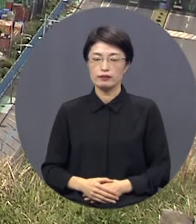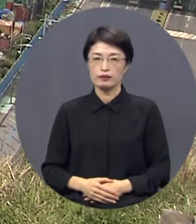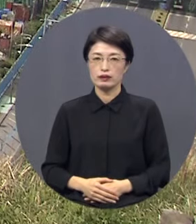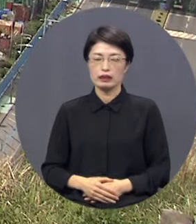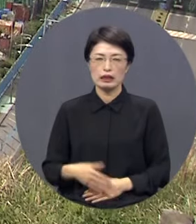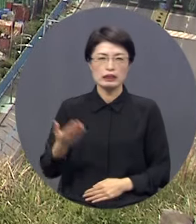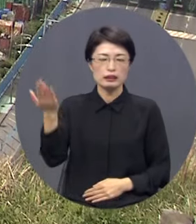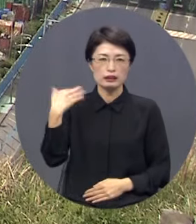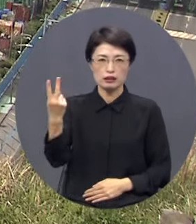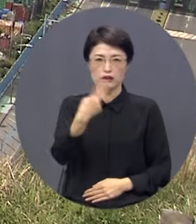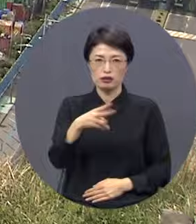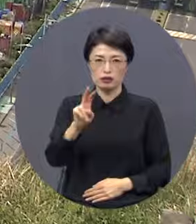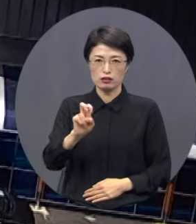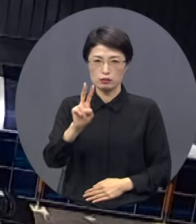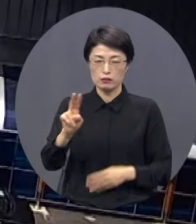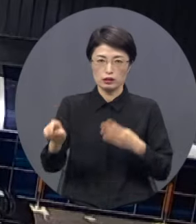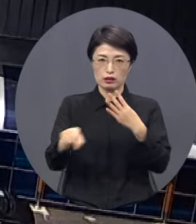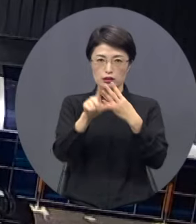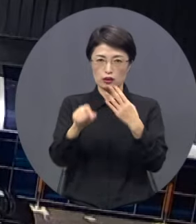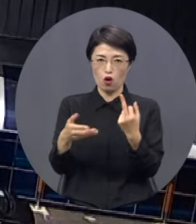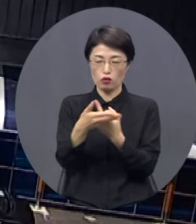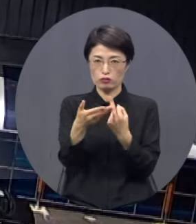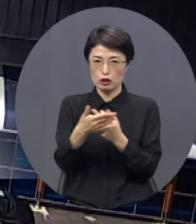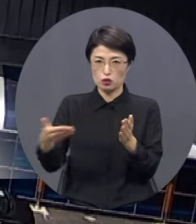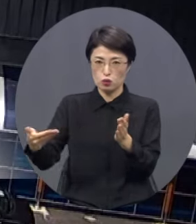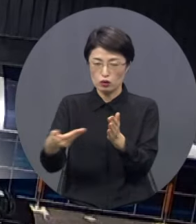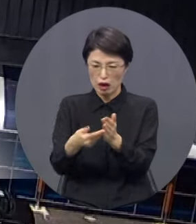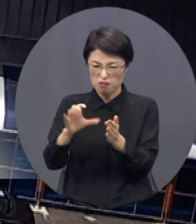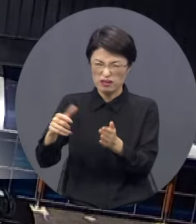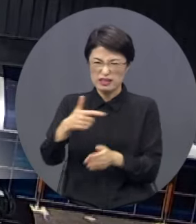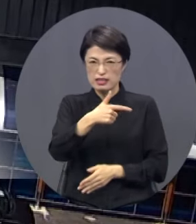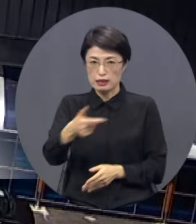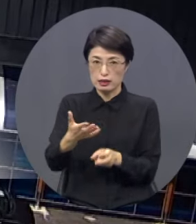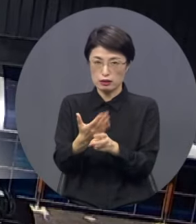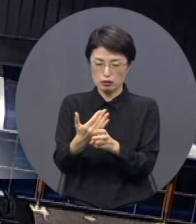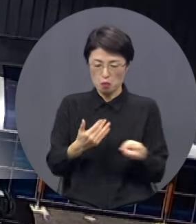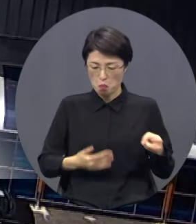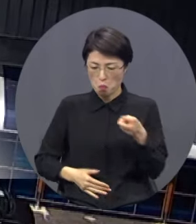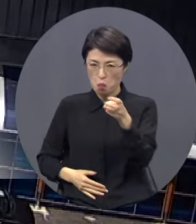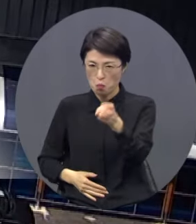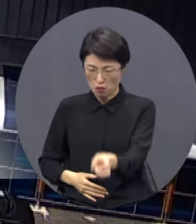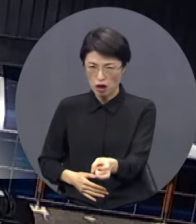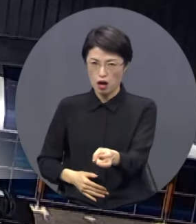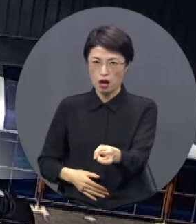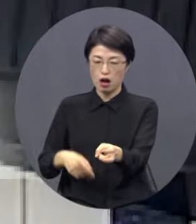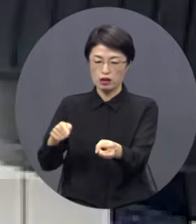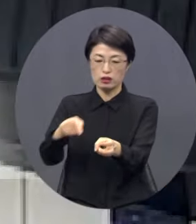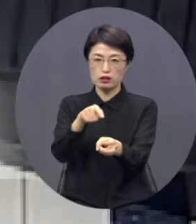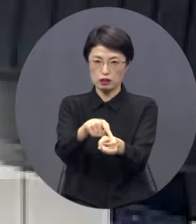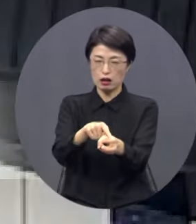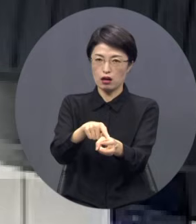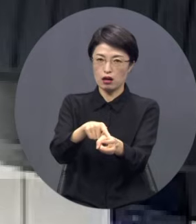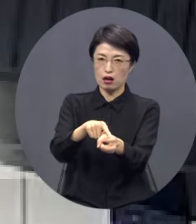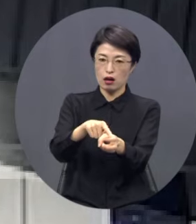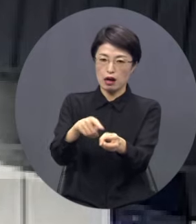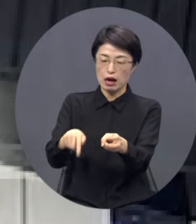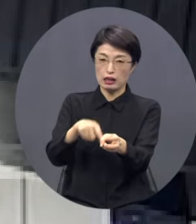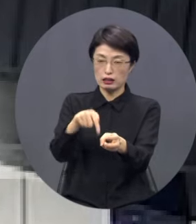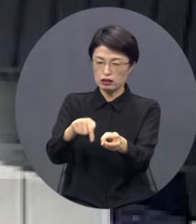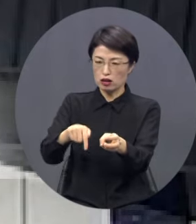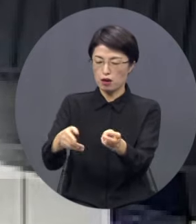지난 2022년 4월 제주항 구두로 들어온 대형 화물차. 화물차에 실려 여객선으로 제주를 빠져나간